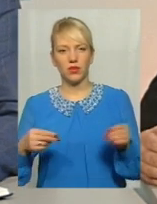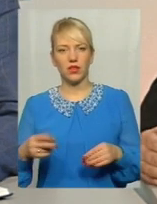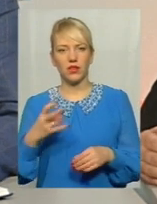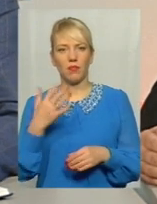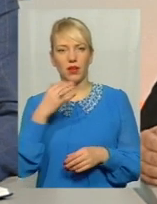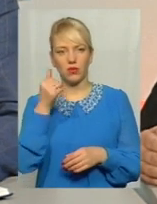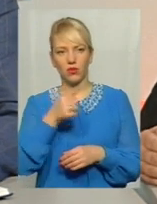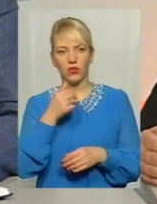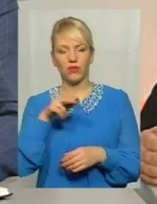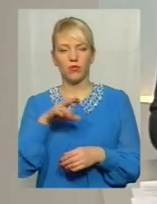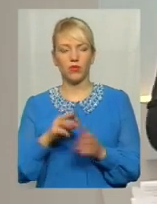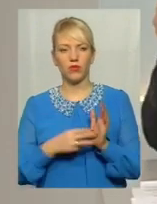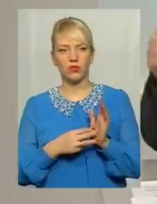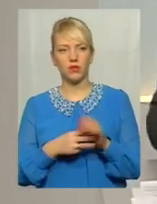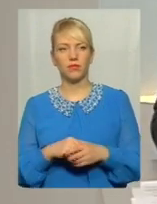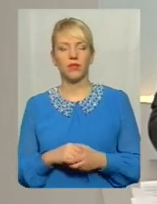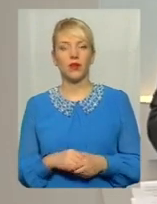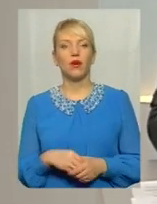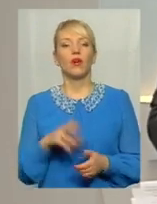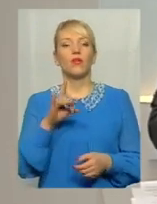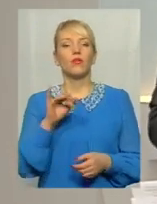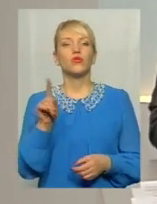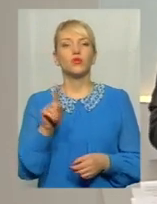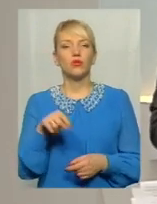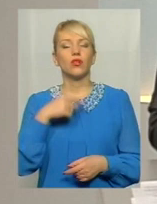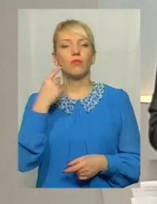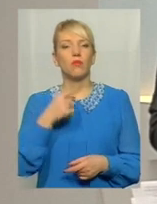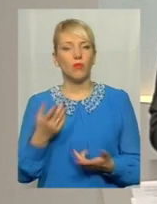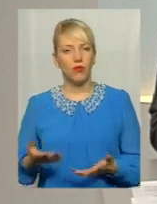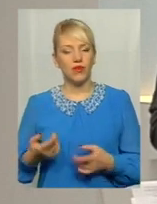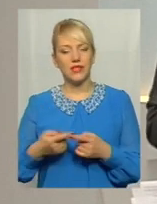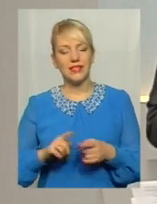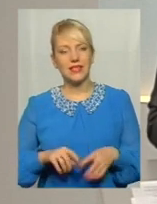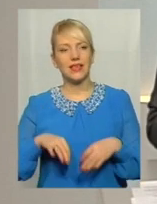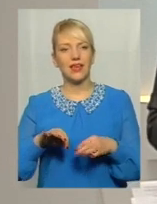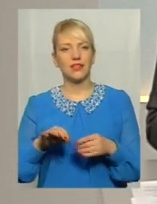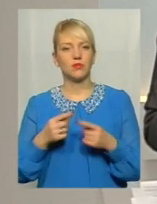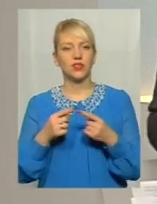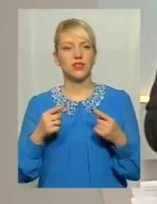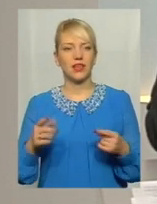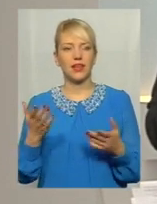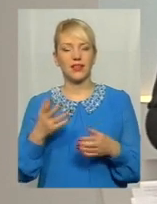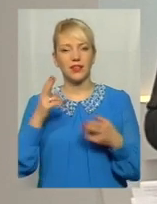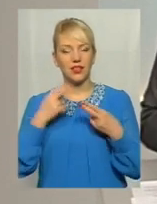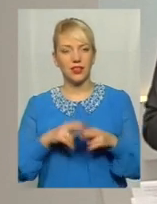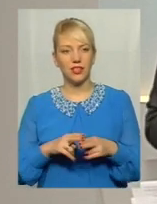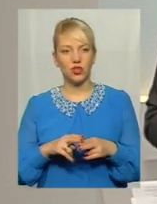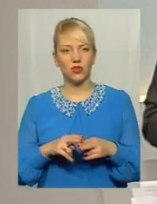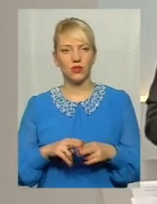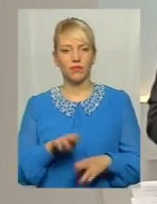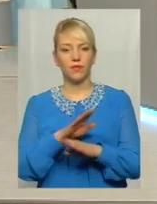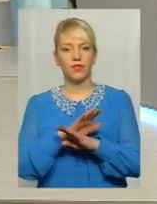По 8... Про що і мова? Да. Ці зараз транспортні засоби, які все ж таки технічно